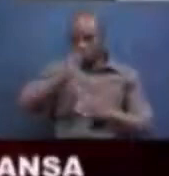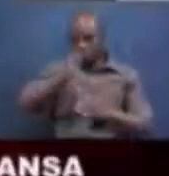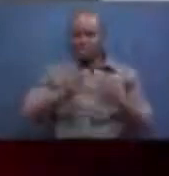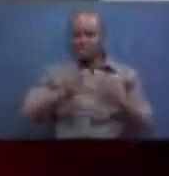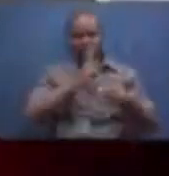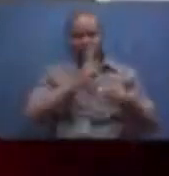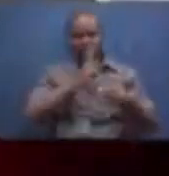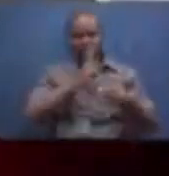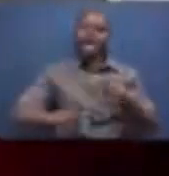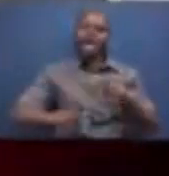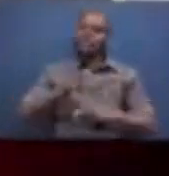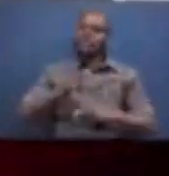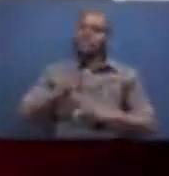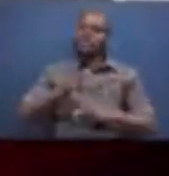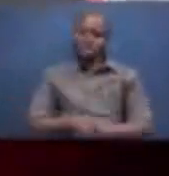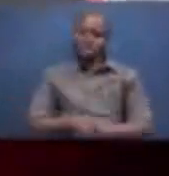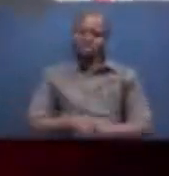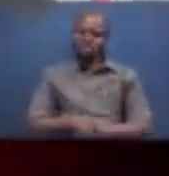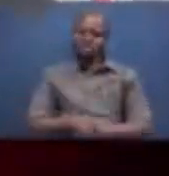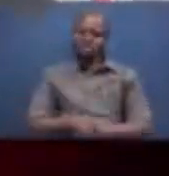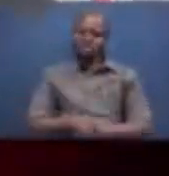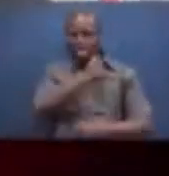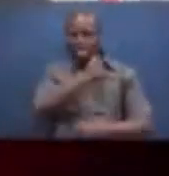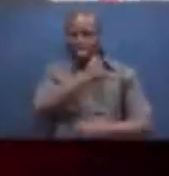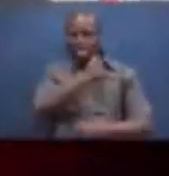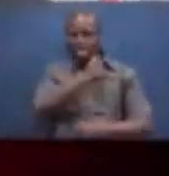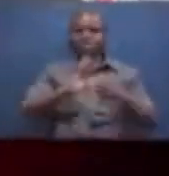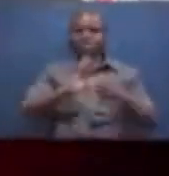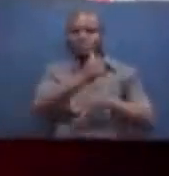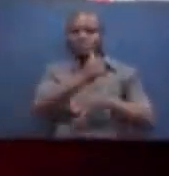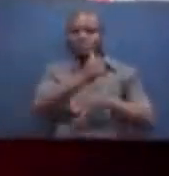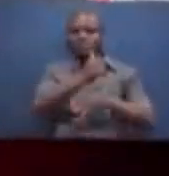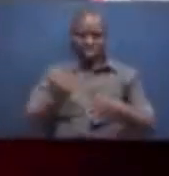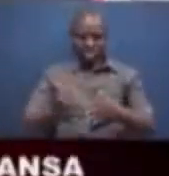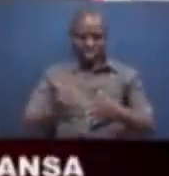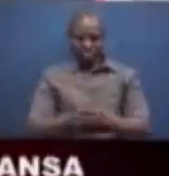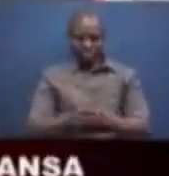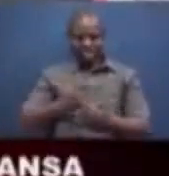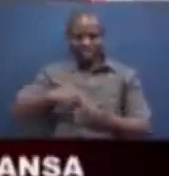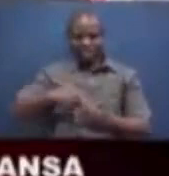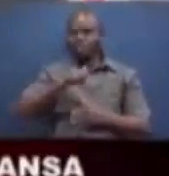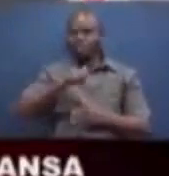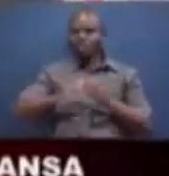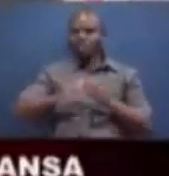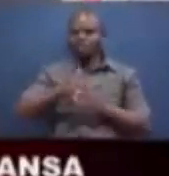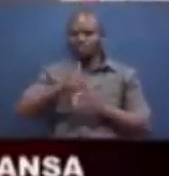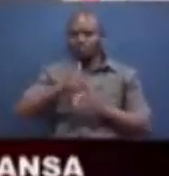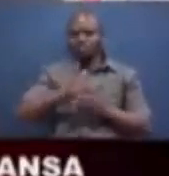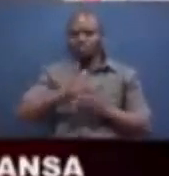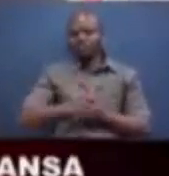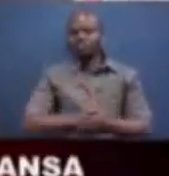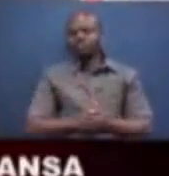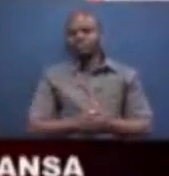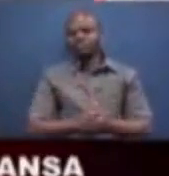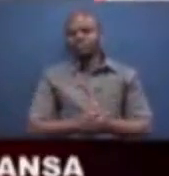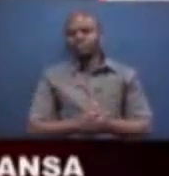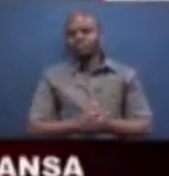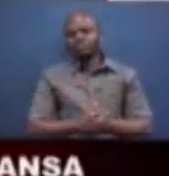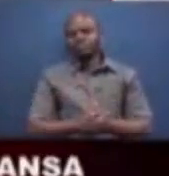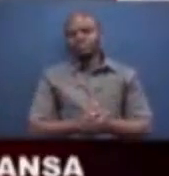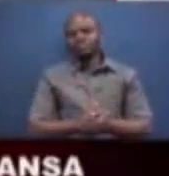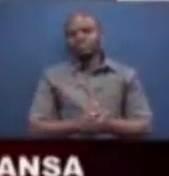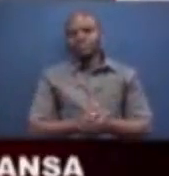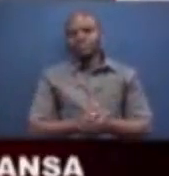Dr. Samia Suluhu Hassan, the President of United Republic of Tanzania. Sisi chini ya uongozi wa Mheshimiwa Rais Dr. Samia Suluhu